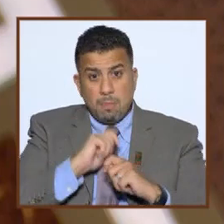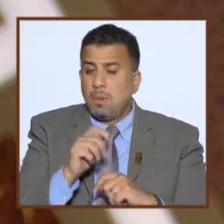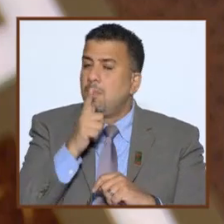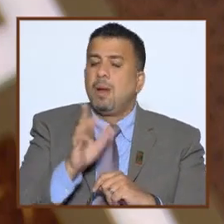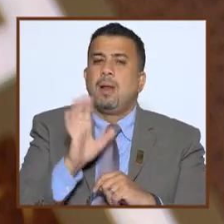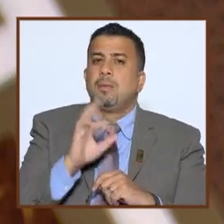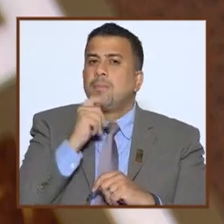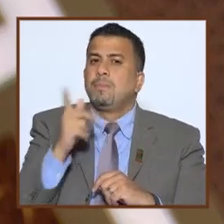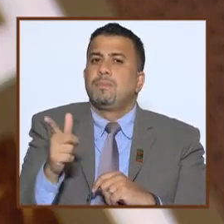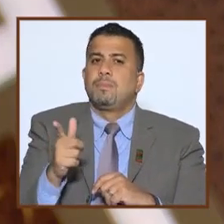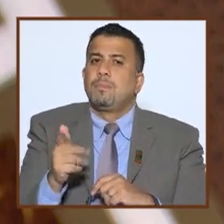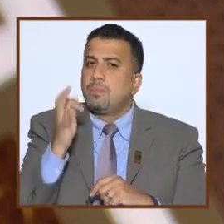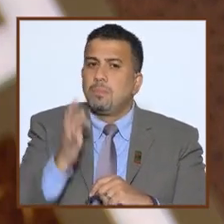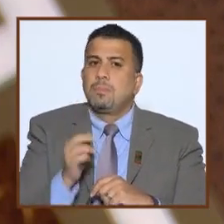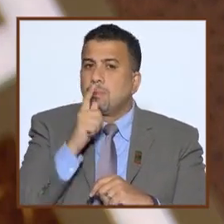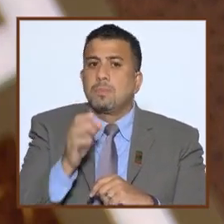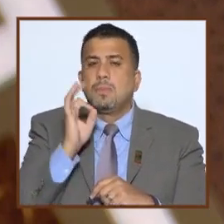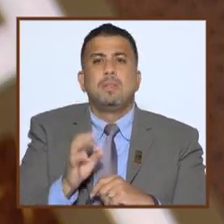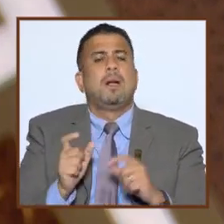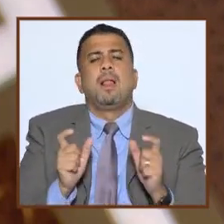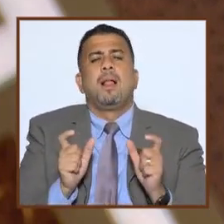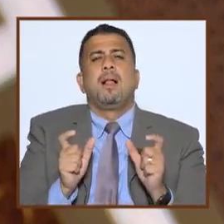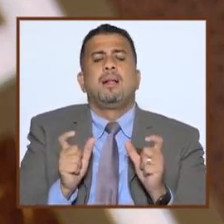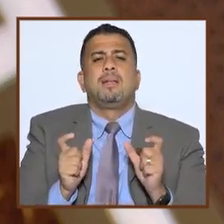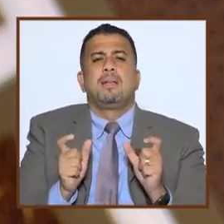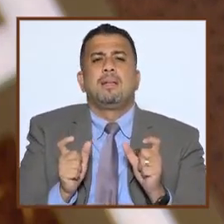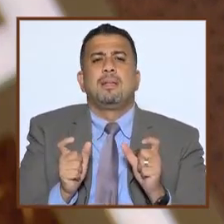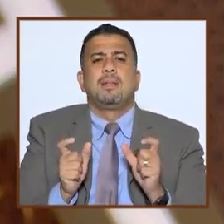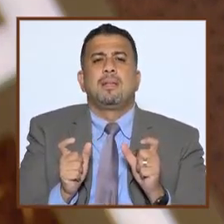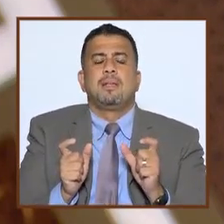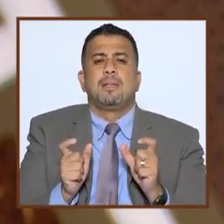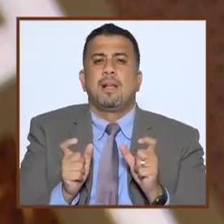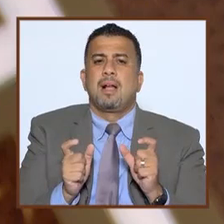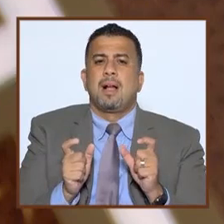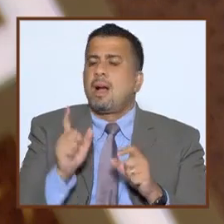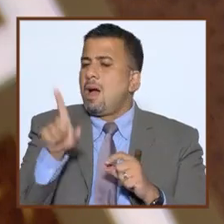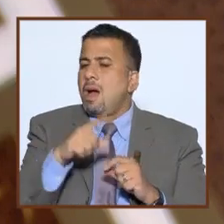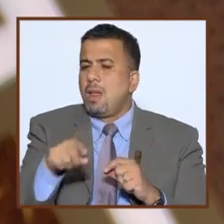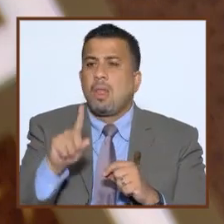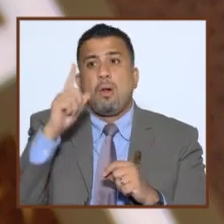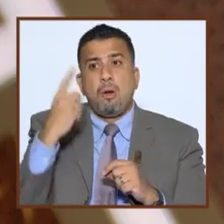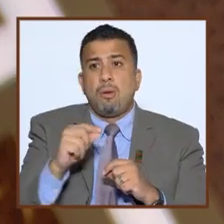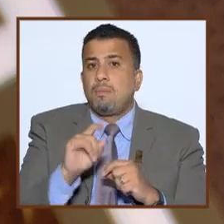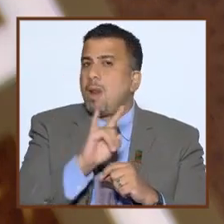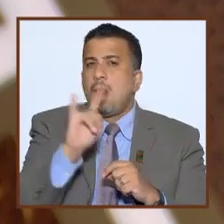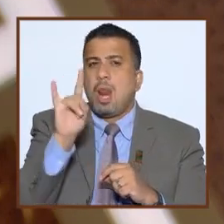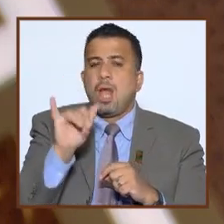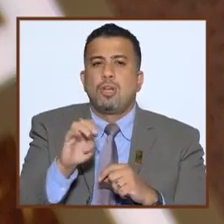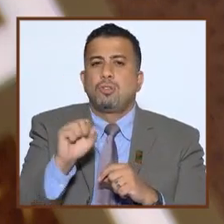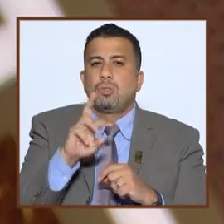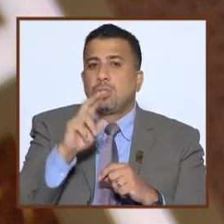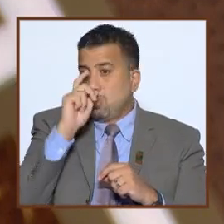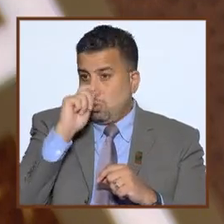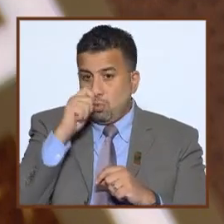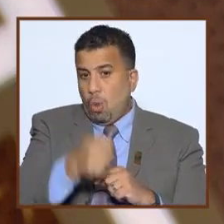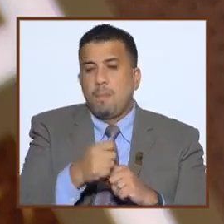من سبيل فالانسان يدافع عن نفسه بيقول مثلا هذا غلط هذا حرام هذا لا يجوز هذا